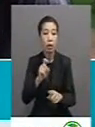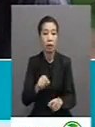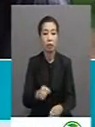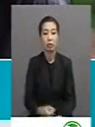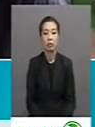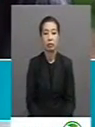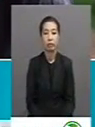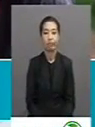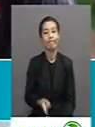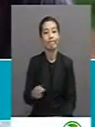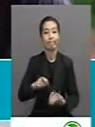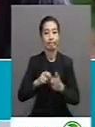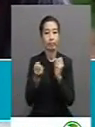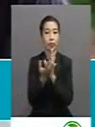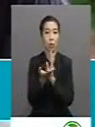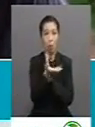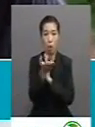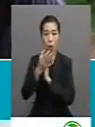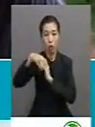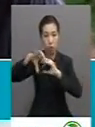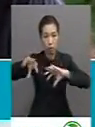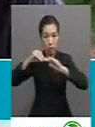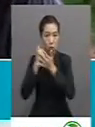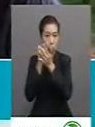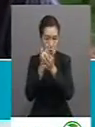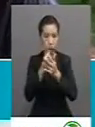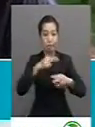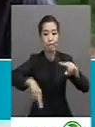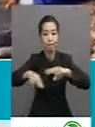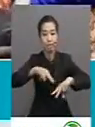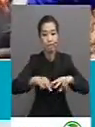้ค่ะเป็นผลกระทบที่เกิดขึ้นนะคะวอนหน่วยงานที่เกี่ยวข้องลงพื้นที่ไปตรวจสอบกันด้วยค่ะ